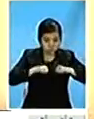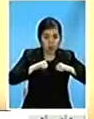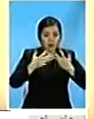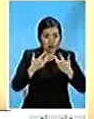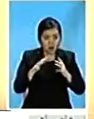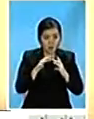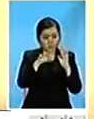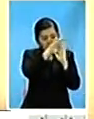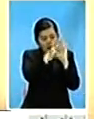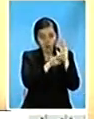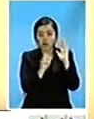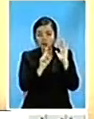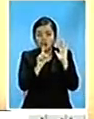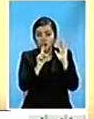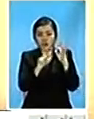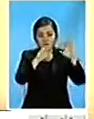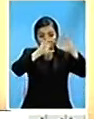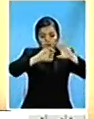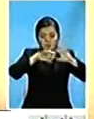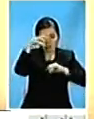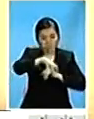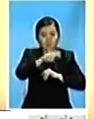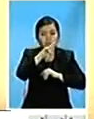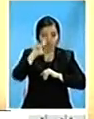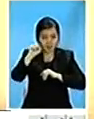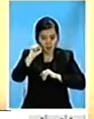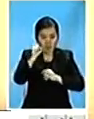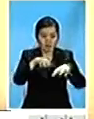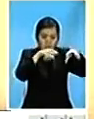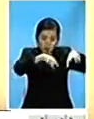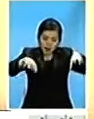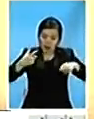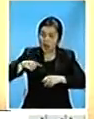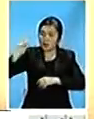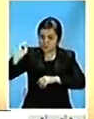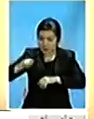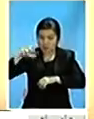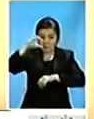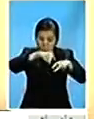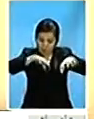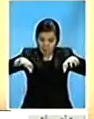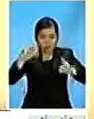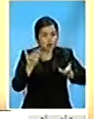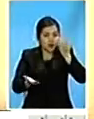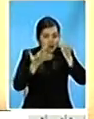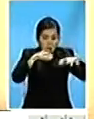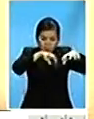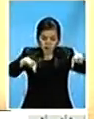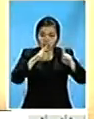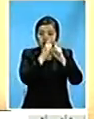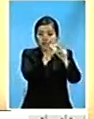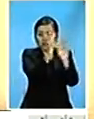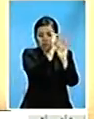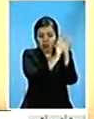และรายการที่หน่วยงานของรัฐสภาหน่วยงานของศาลหน่วยงานขององค์กรตามรัฐธรรมนู